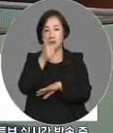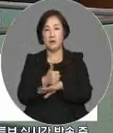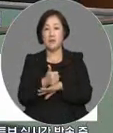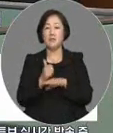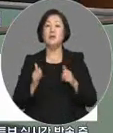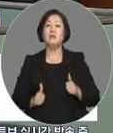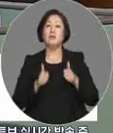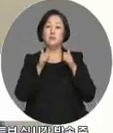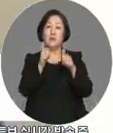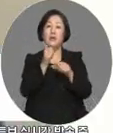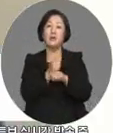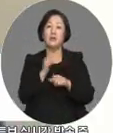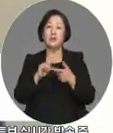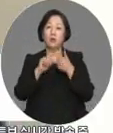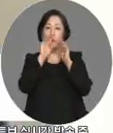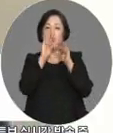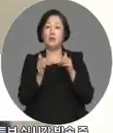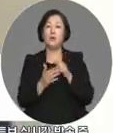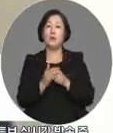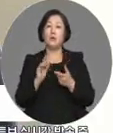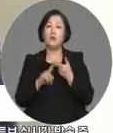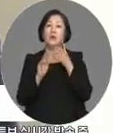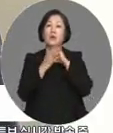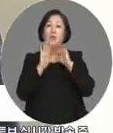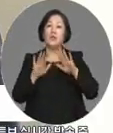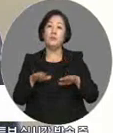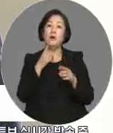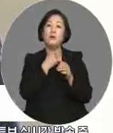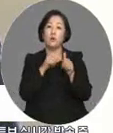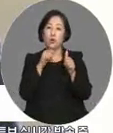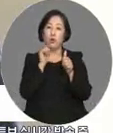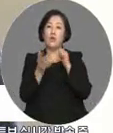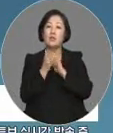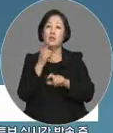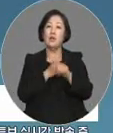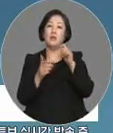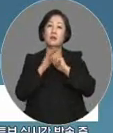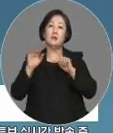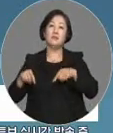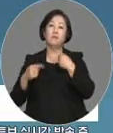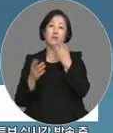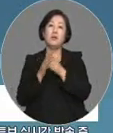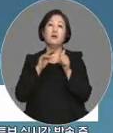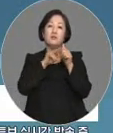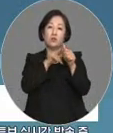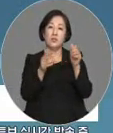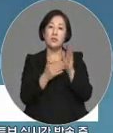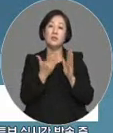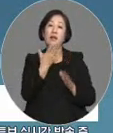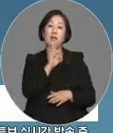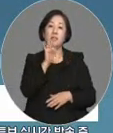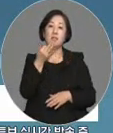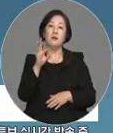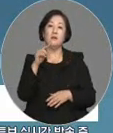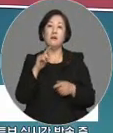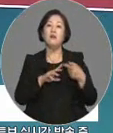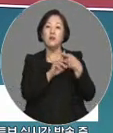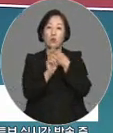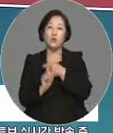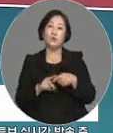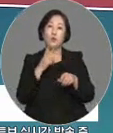완주하겠다고 밝혔습니다. 이에 따라 이번 보궐선거에 출사표를 던진 주자는 이성걸 전 울산교총